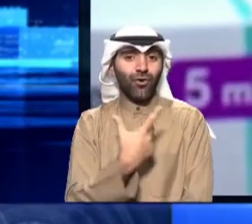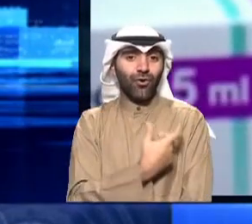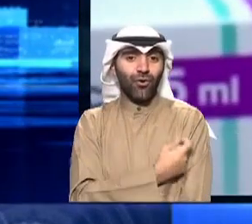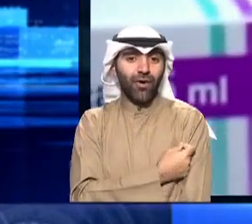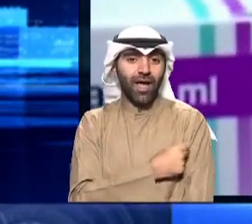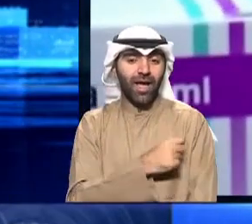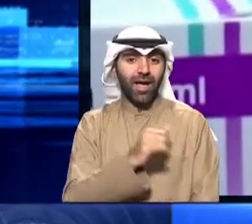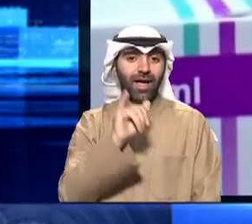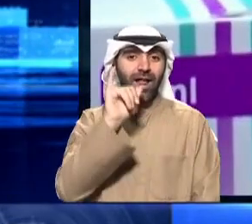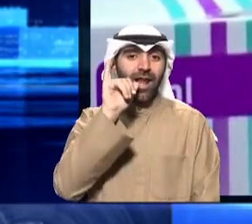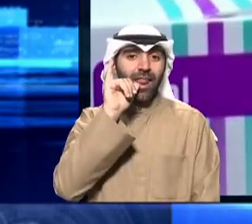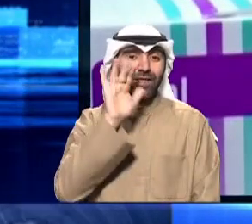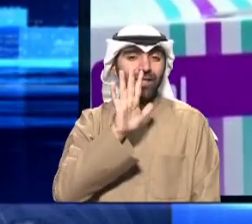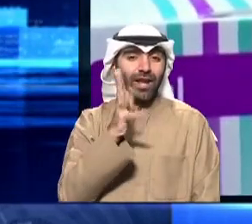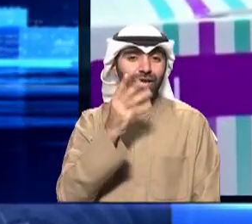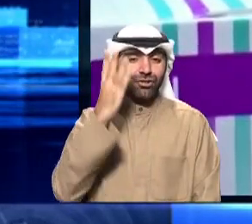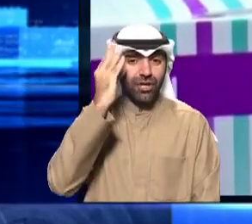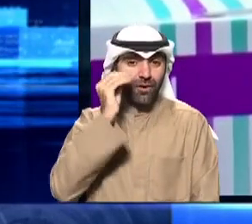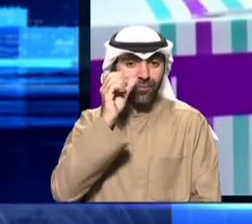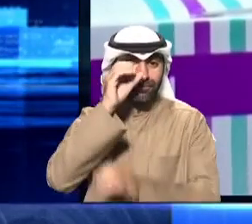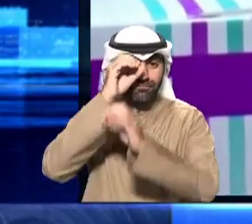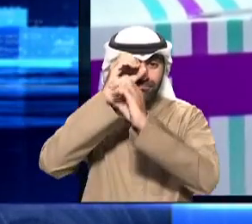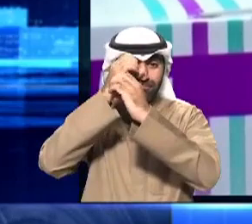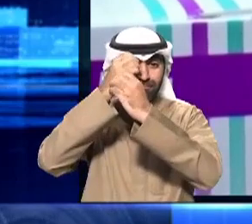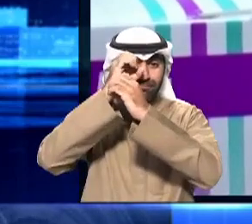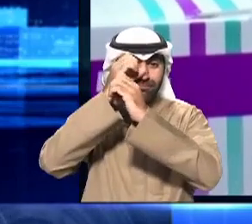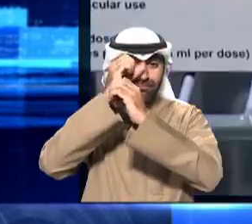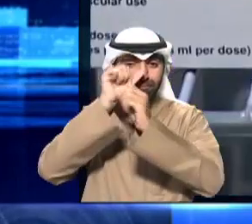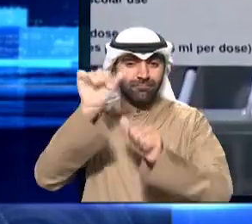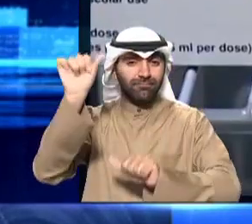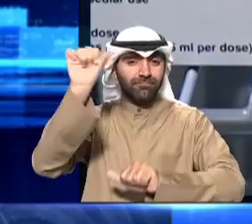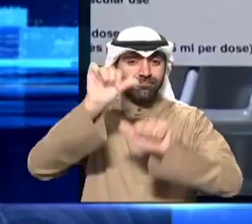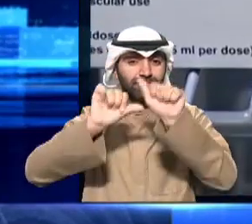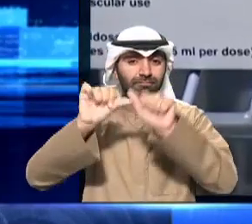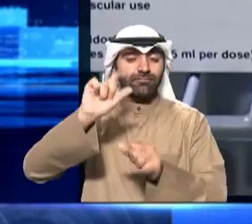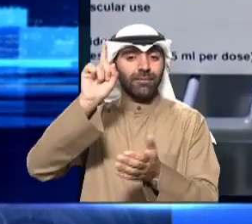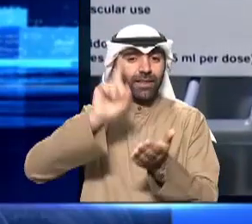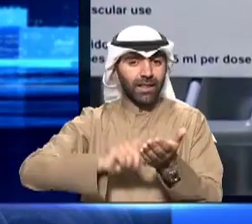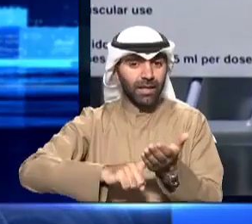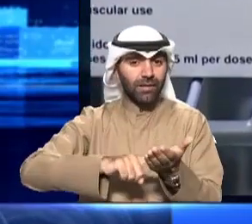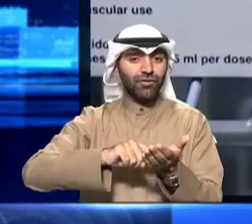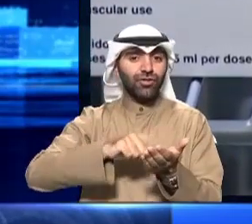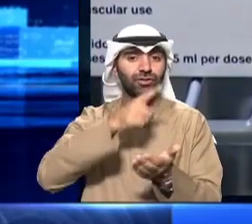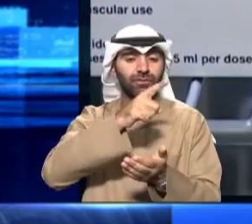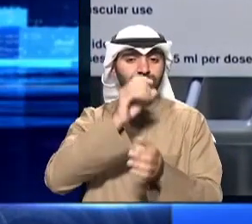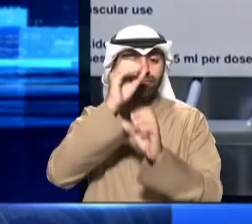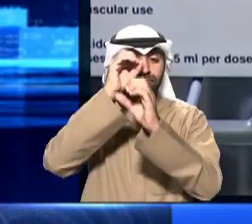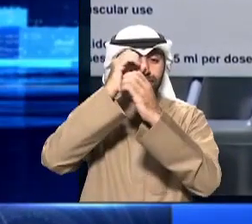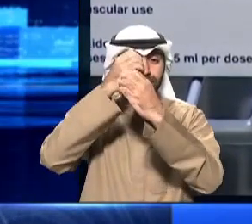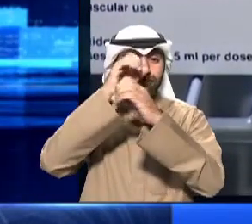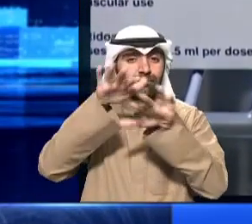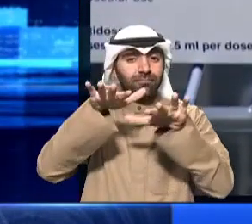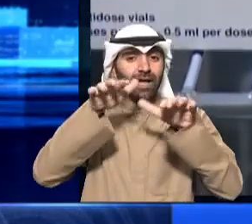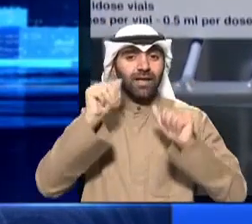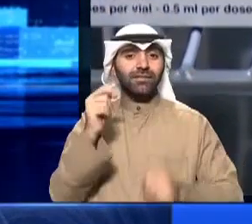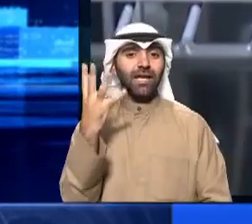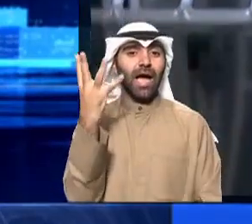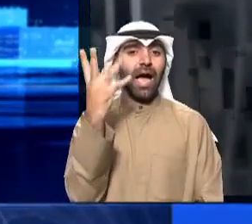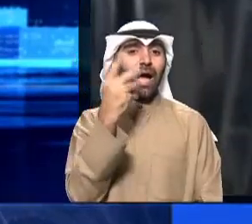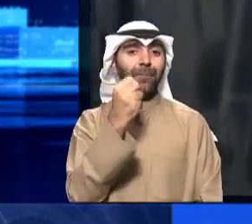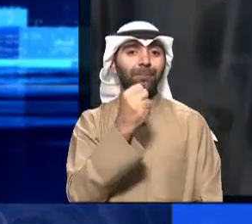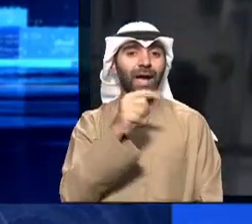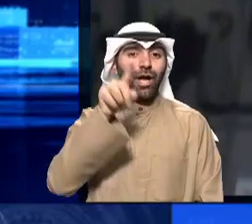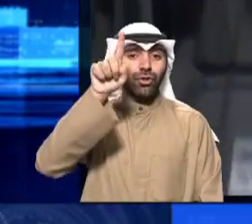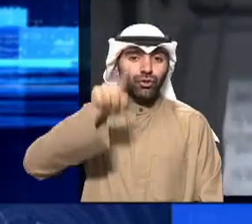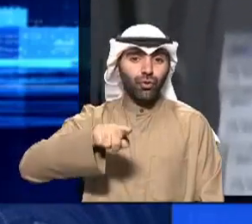ظهر يوم الاثنين الماضي كخطوة احترازية فقط. لكن بعد صدور تقرير وكالة الأدوية الأوروبية وتوصيات